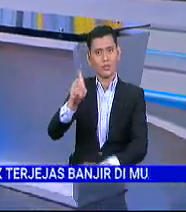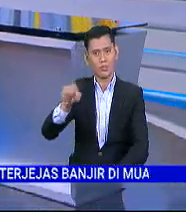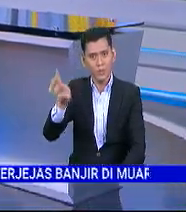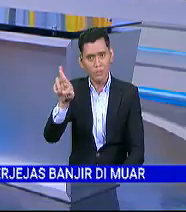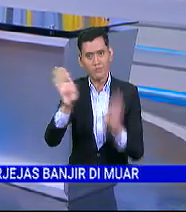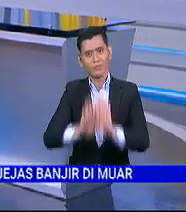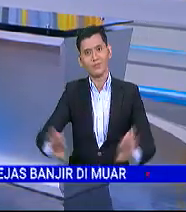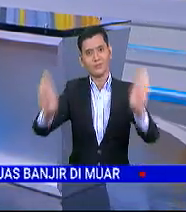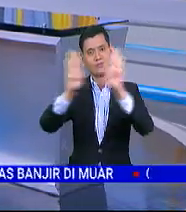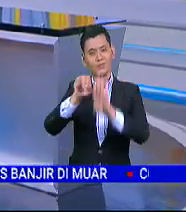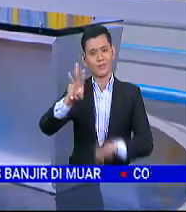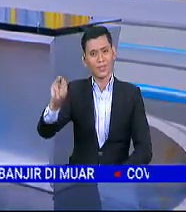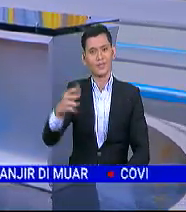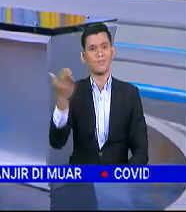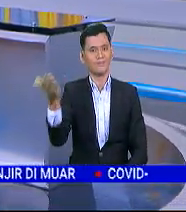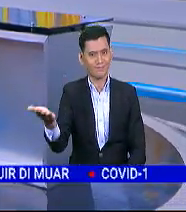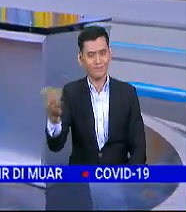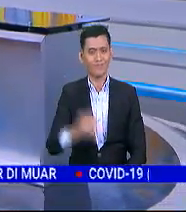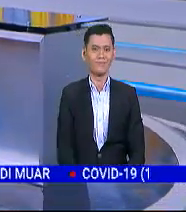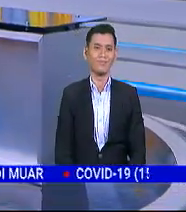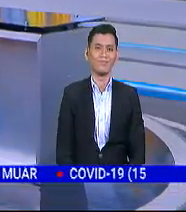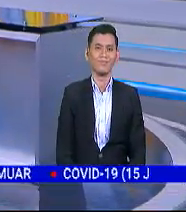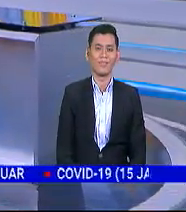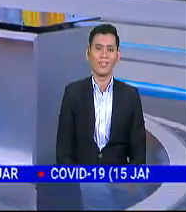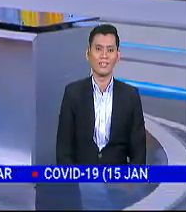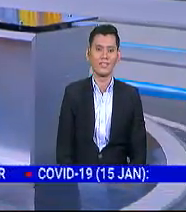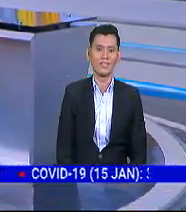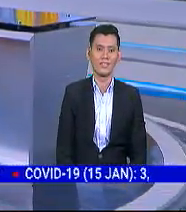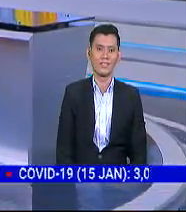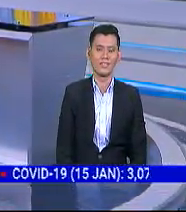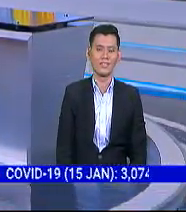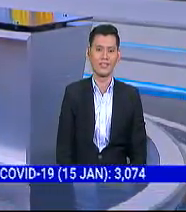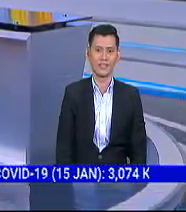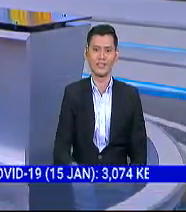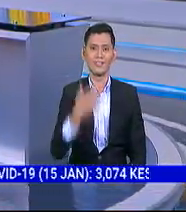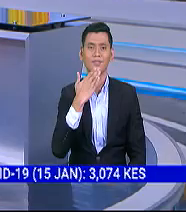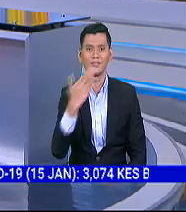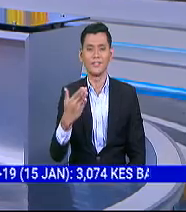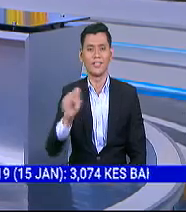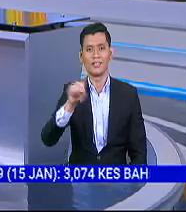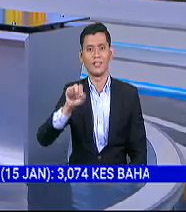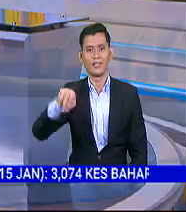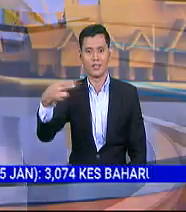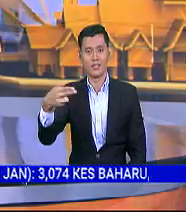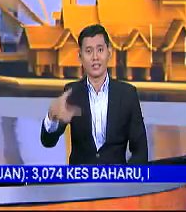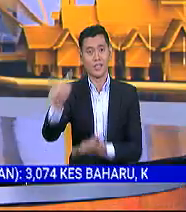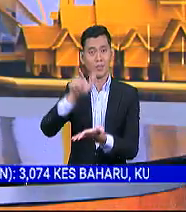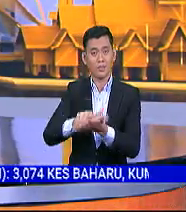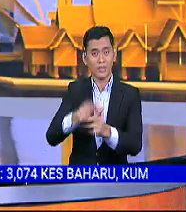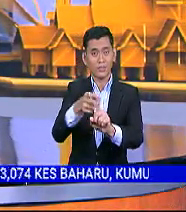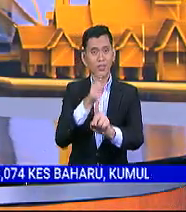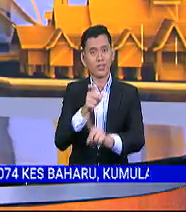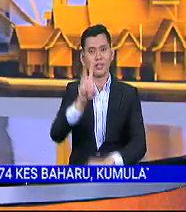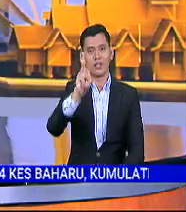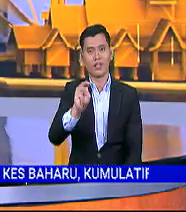RTM pada petang ini. Serahkan kembali kepada rakan penyampai di Angkasa Puri. Baik, terima kasih Azizah dengan laporan dari Muar.